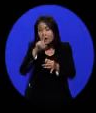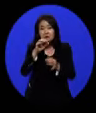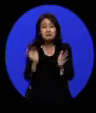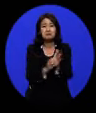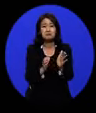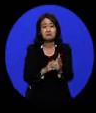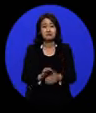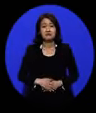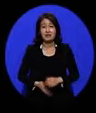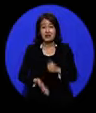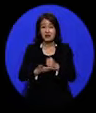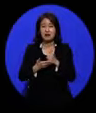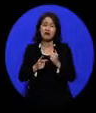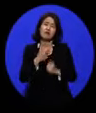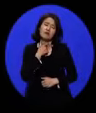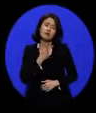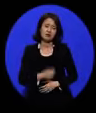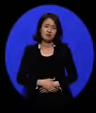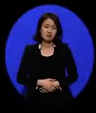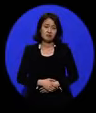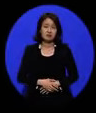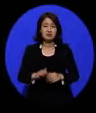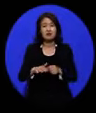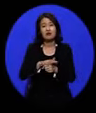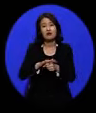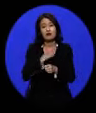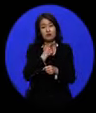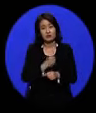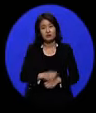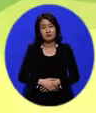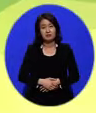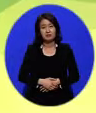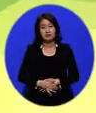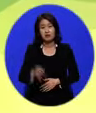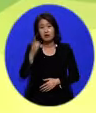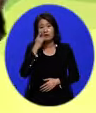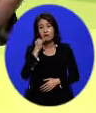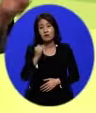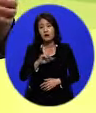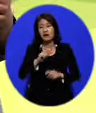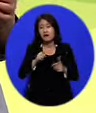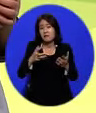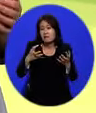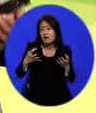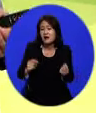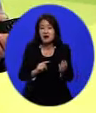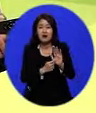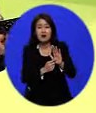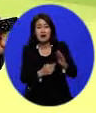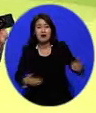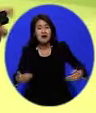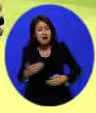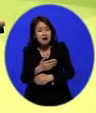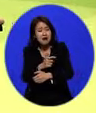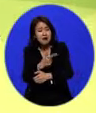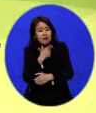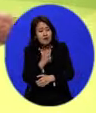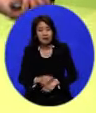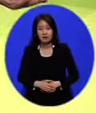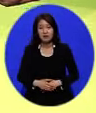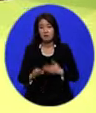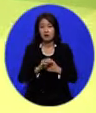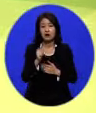있어요. 칭찬받기를 원해요. 사랑받기를 원해요. 엄마가 많이 많이 표현해 주기를 원해요. 그럴